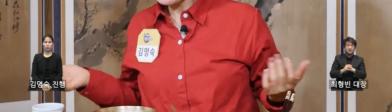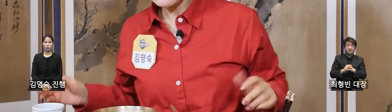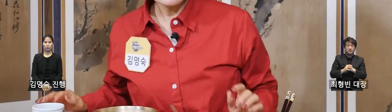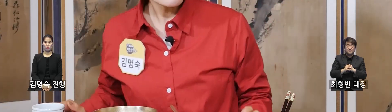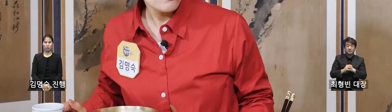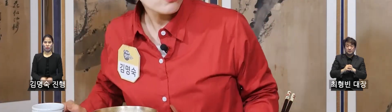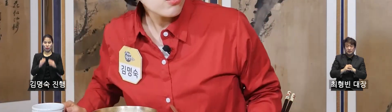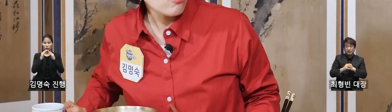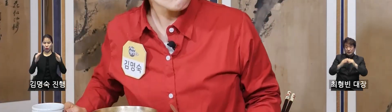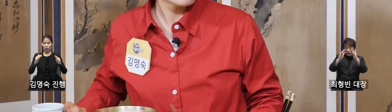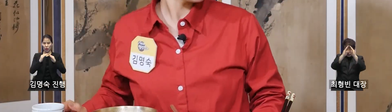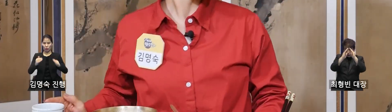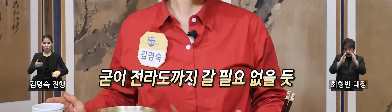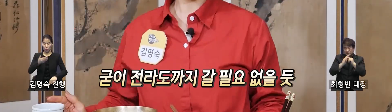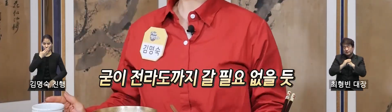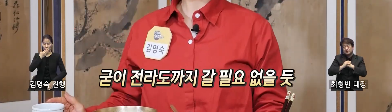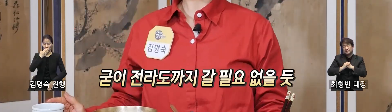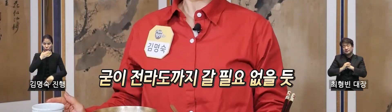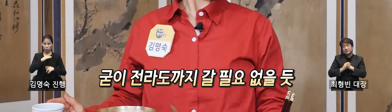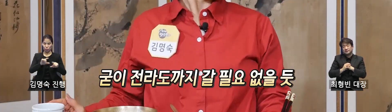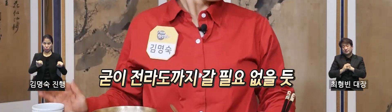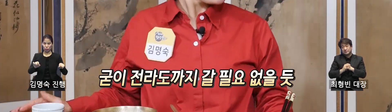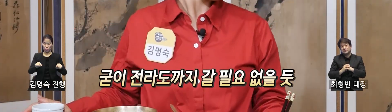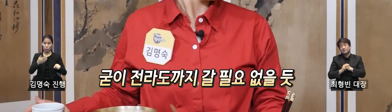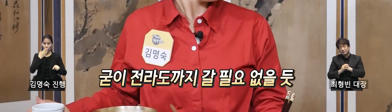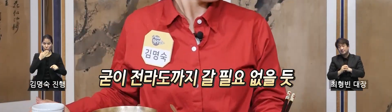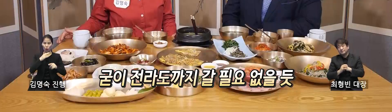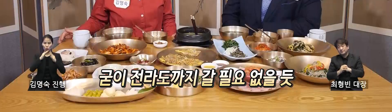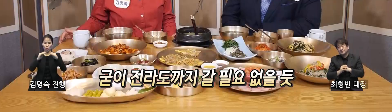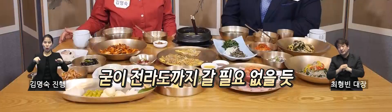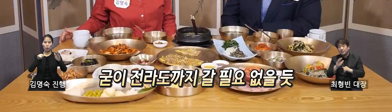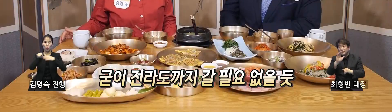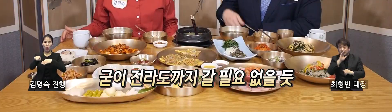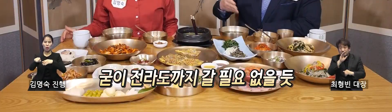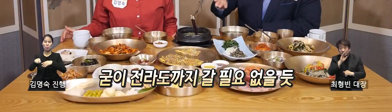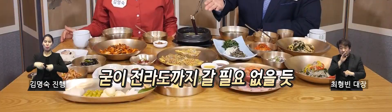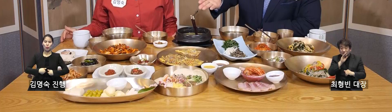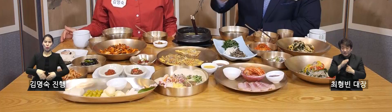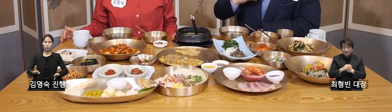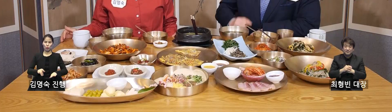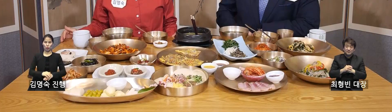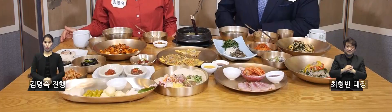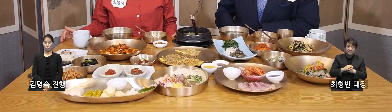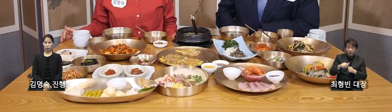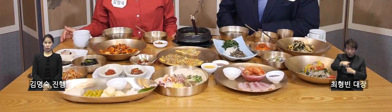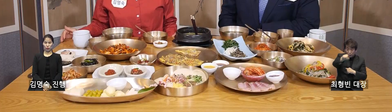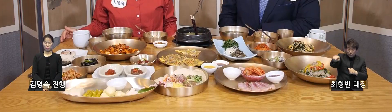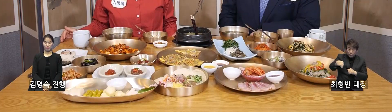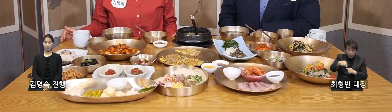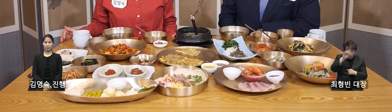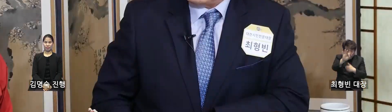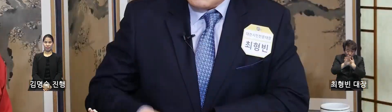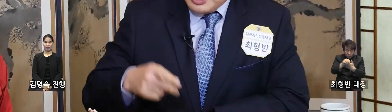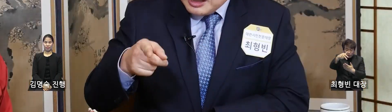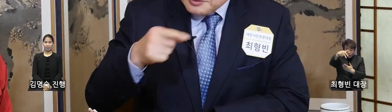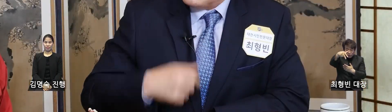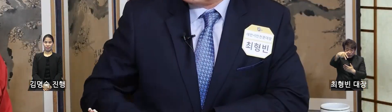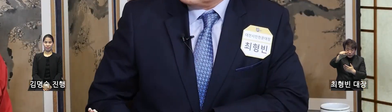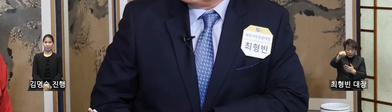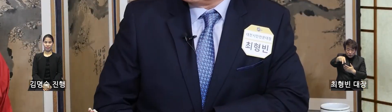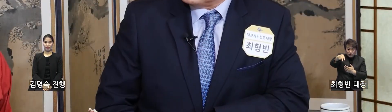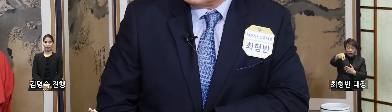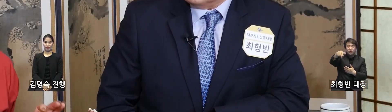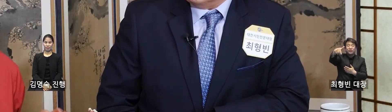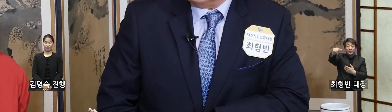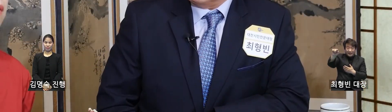전라도 음식을 먹으러 굳이 전라도 갈 필요 없네요 그쵸 요부분 젓갈도 아가 하나지만